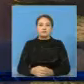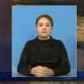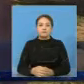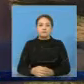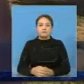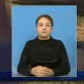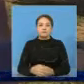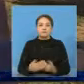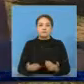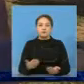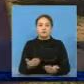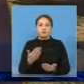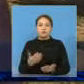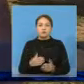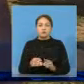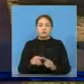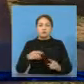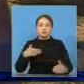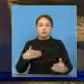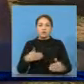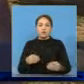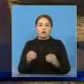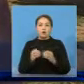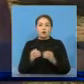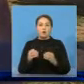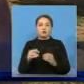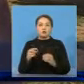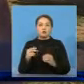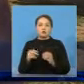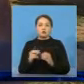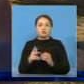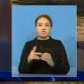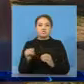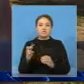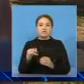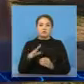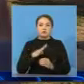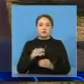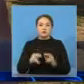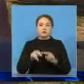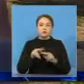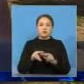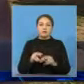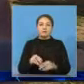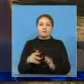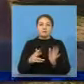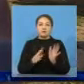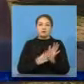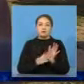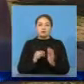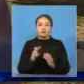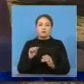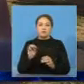Негізі жалпы су құбырының ұзындығы 13 шақырымды құрайды. Соның ішінде 9-6 шақырымы магистралды су